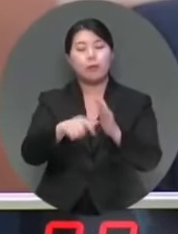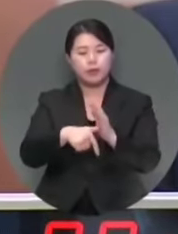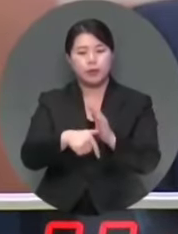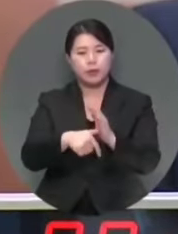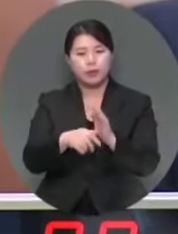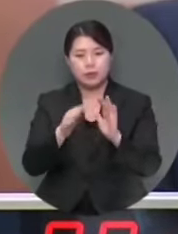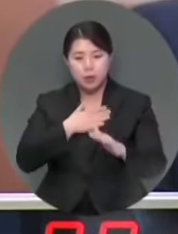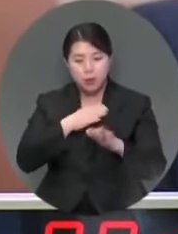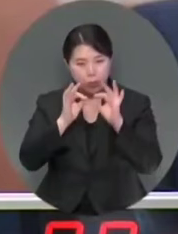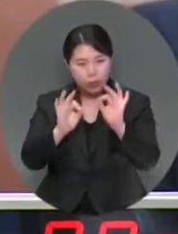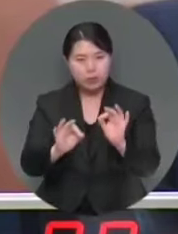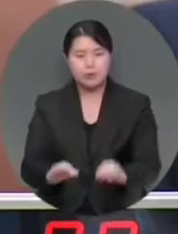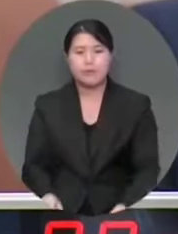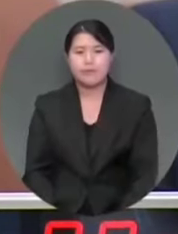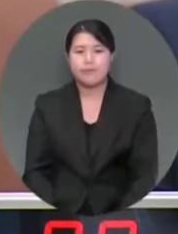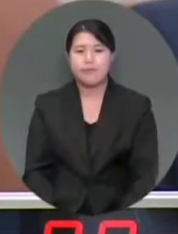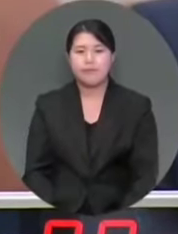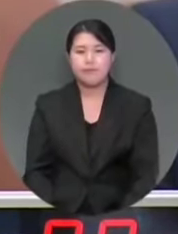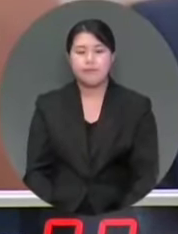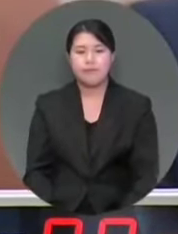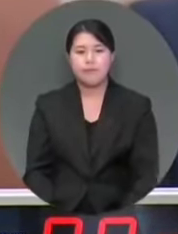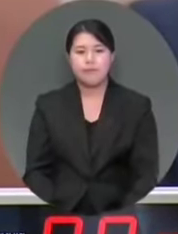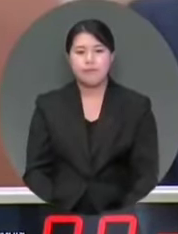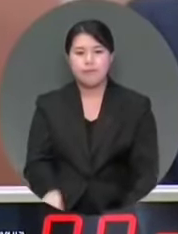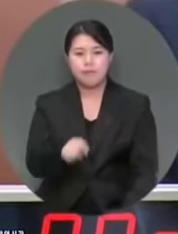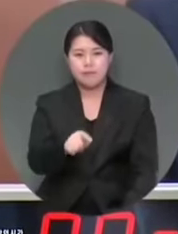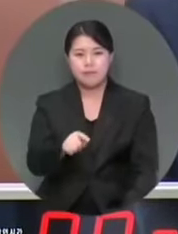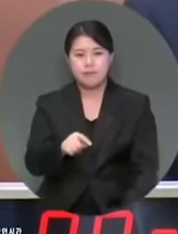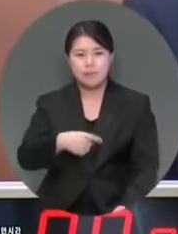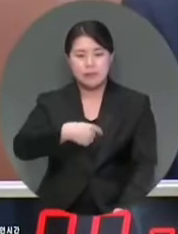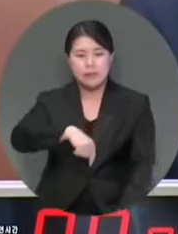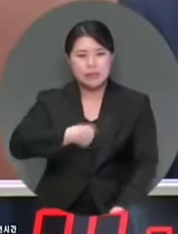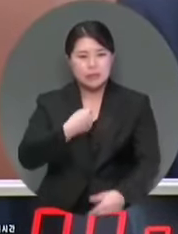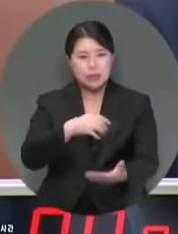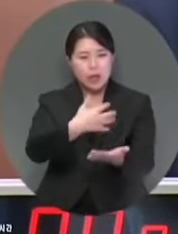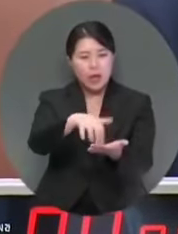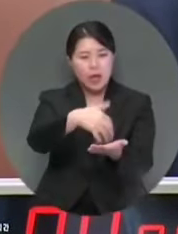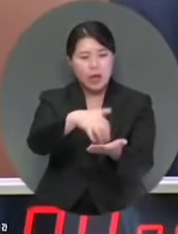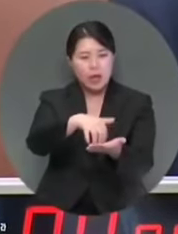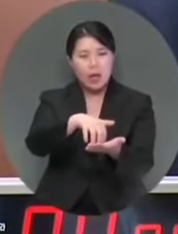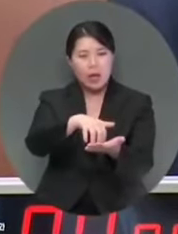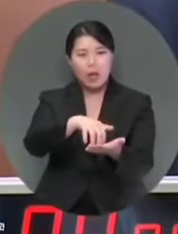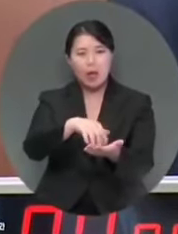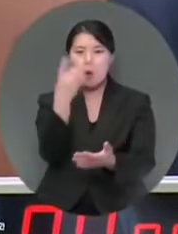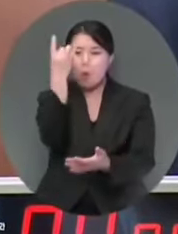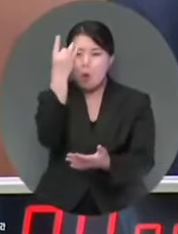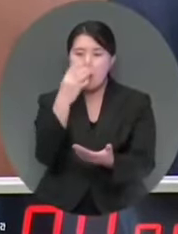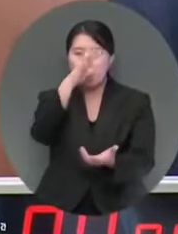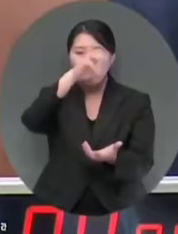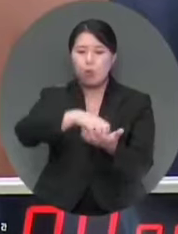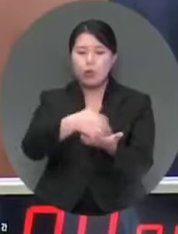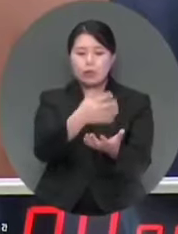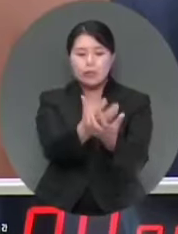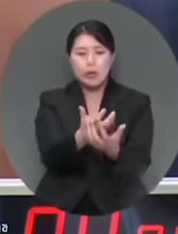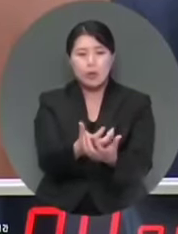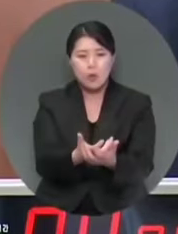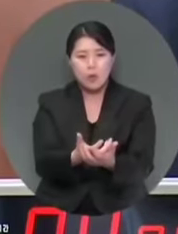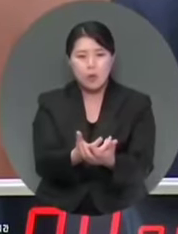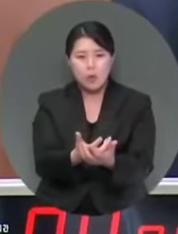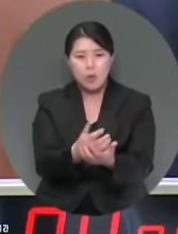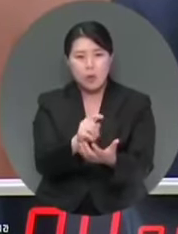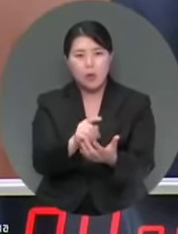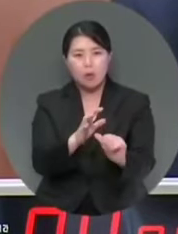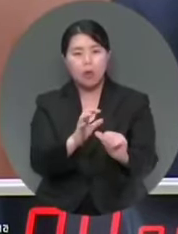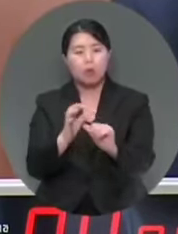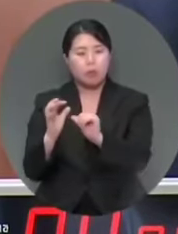파악해 보니까 사실 그 자체 계산했다는 당초 통계청 자료를 저희들이 포렌식을 통해서